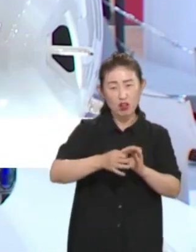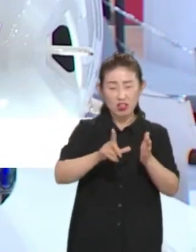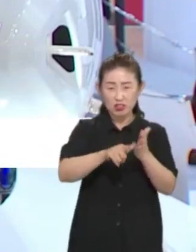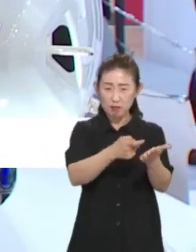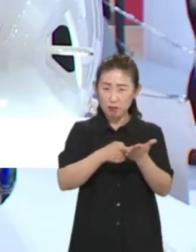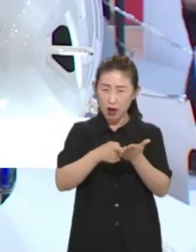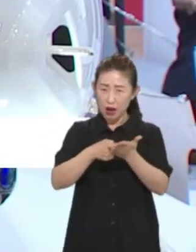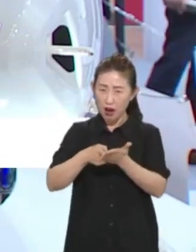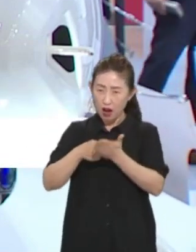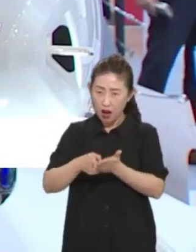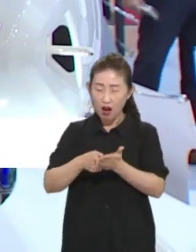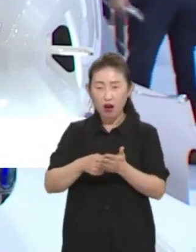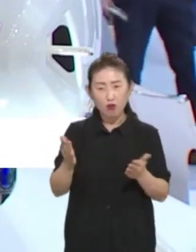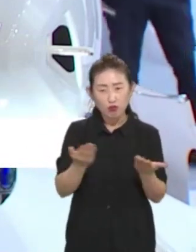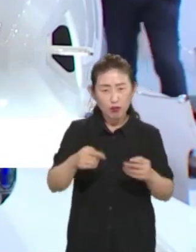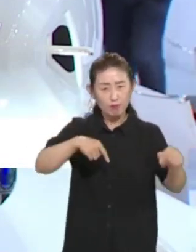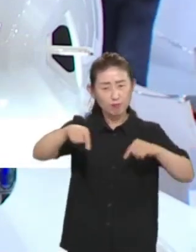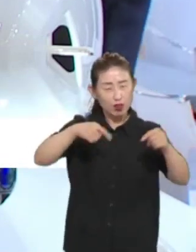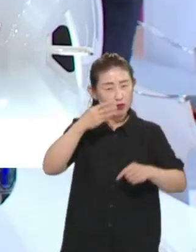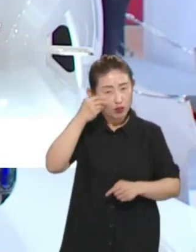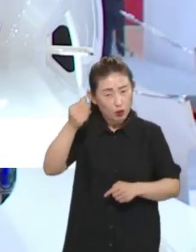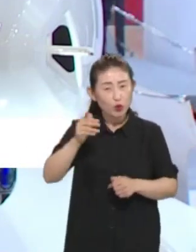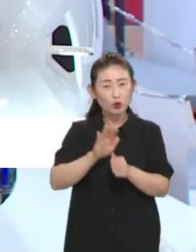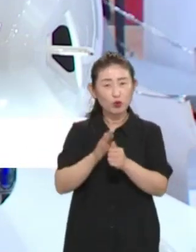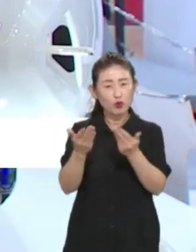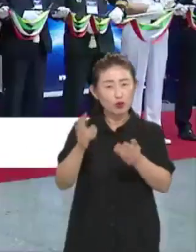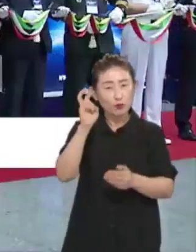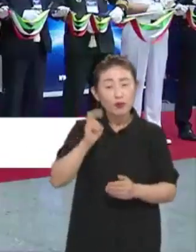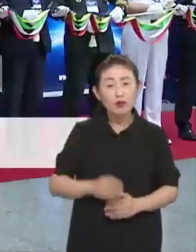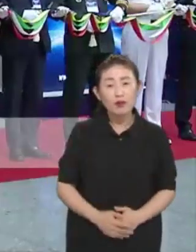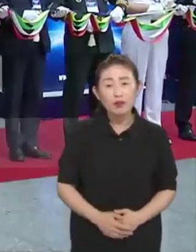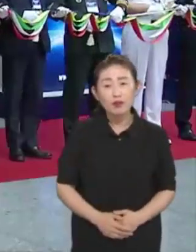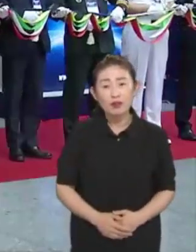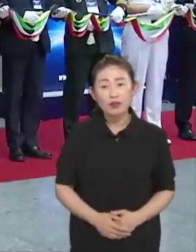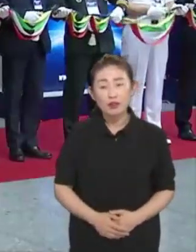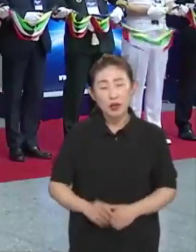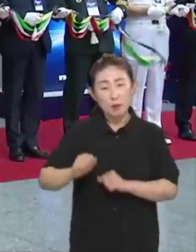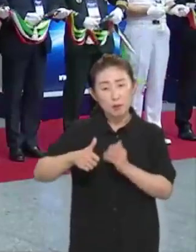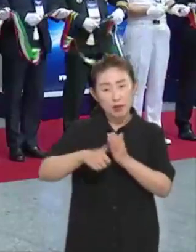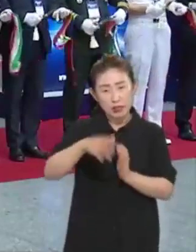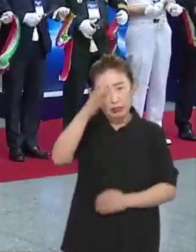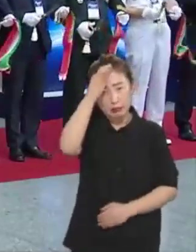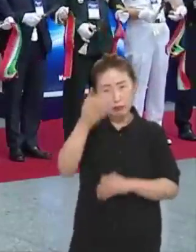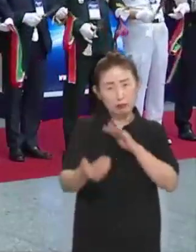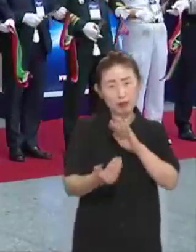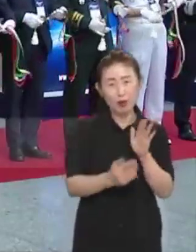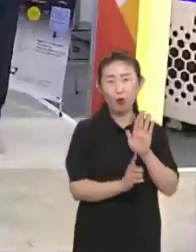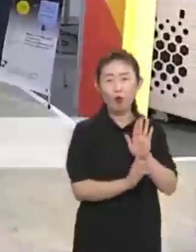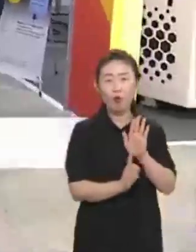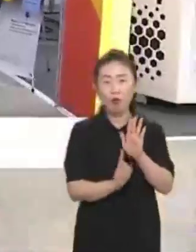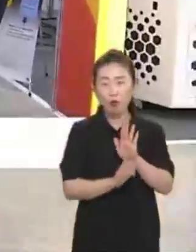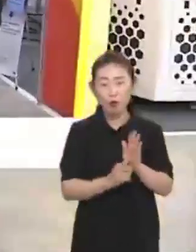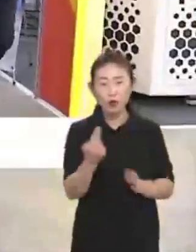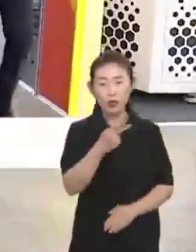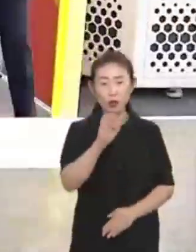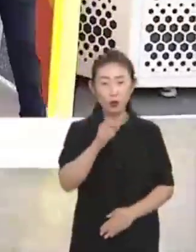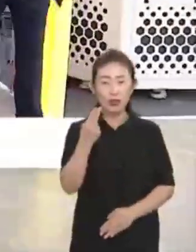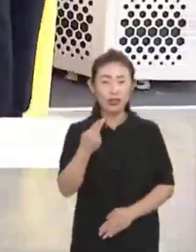신속한 의사결정을 가능하게 하는 데에 기여할 수 있을 것으로 생각합니다. 국내 방산 기술의 우수성을 알리기 위한